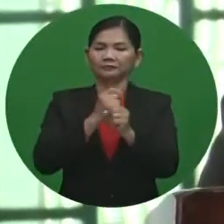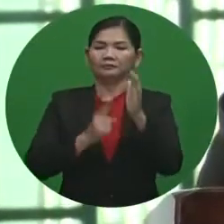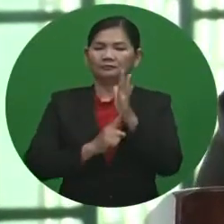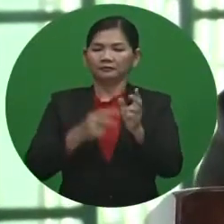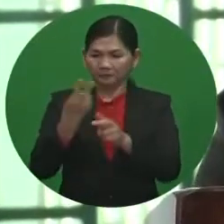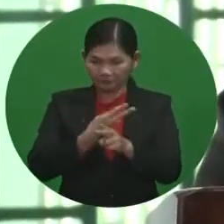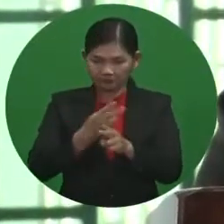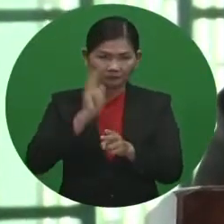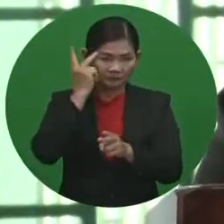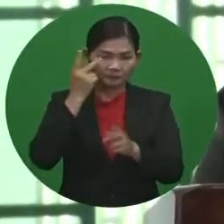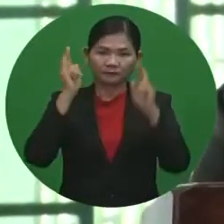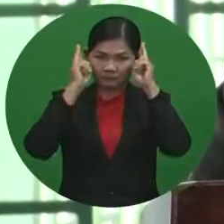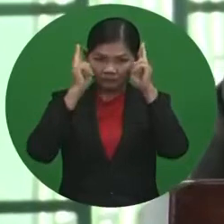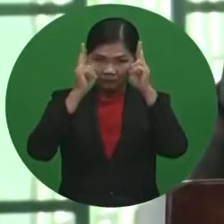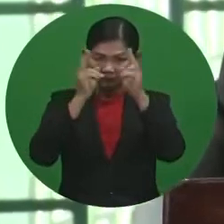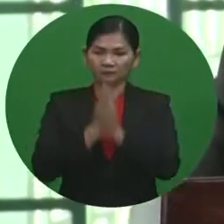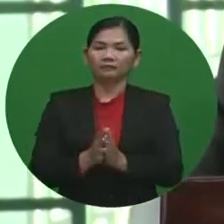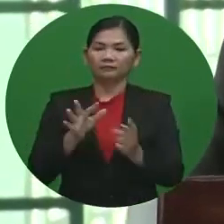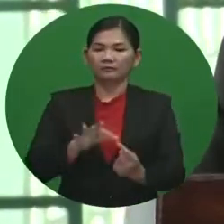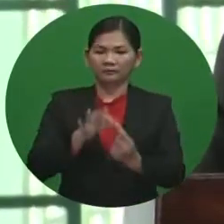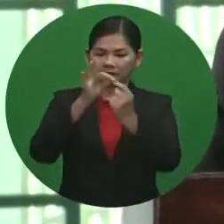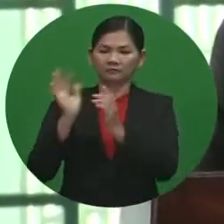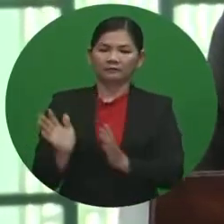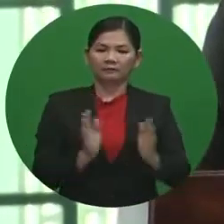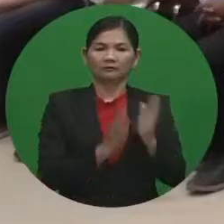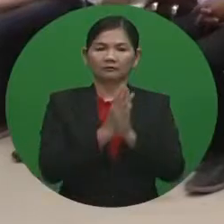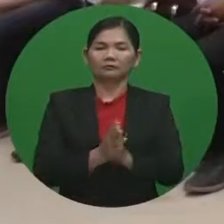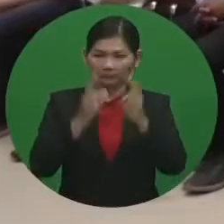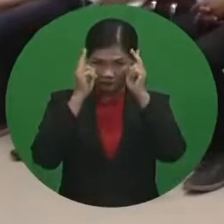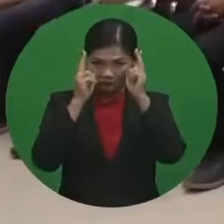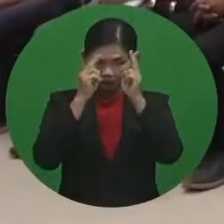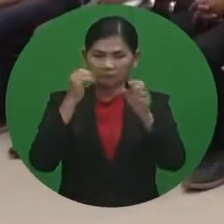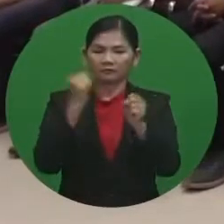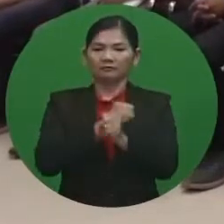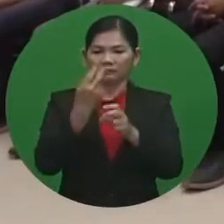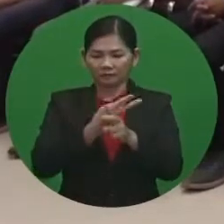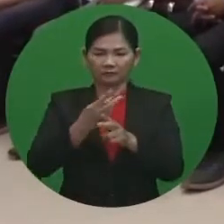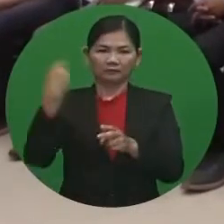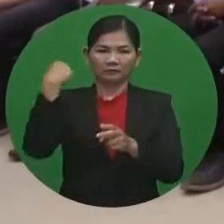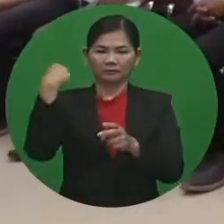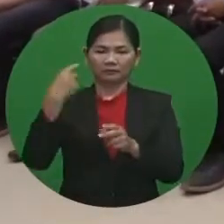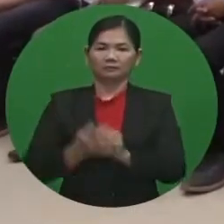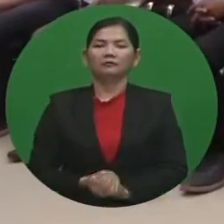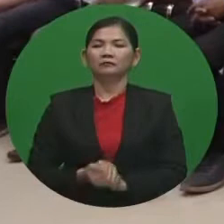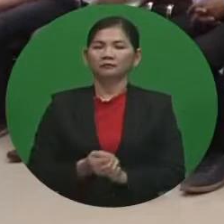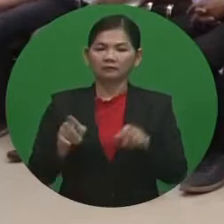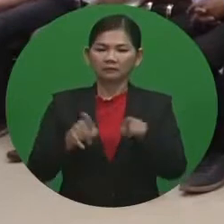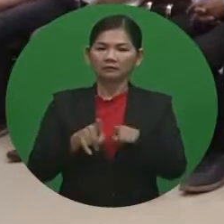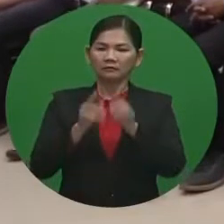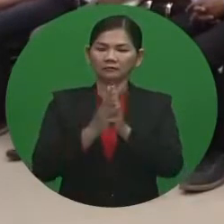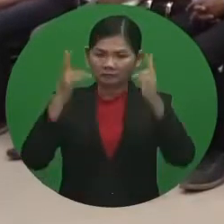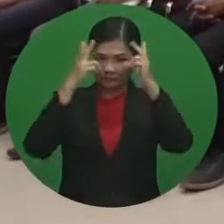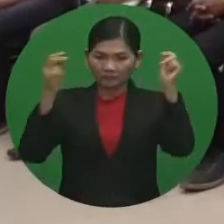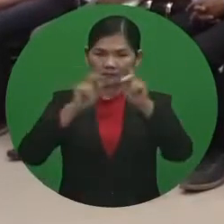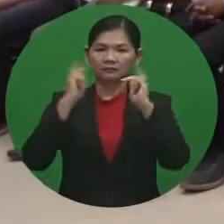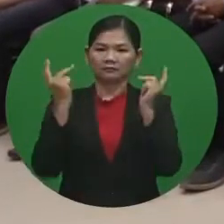វត្តគោលនយោបាយអប់រំជាពិសេសផែនការយុទ្ធសាស្ត្រវិស័យអប់រំដែលបានអនុវត្តកន្លងមកទន្ទឹមនឹងនោះមន្ទីរក៏